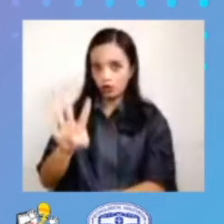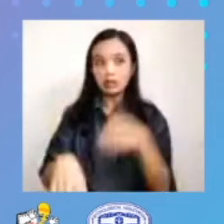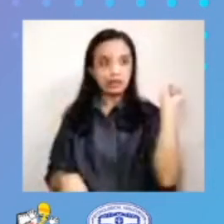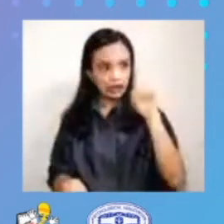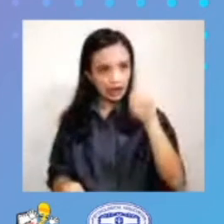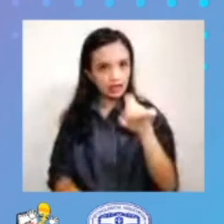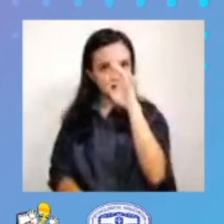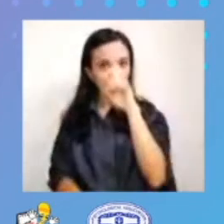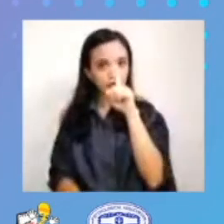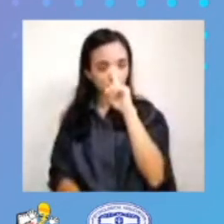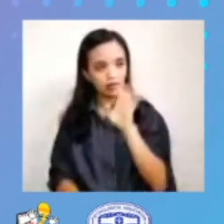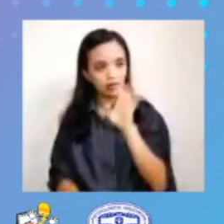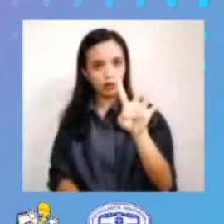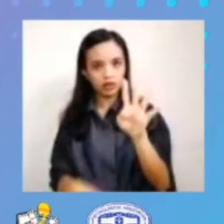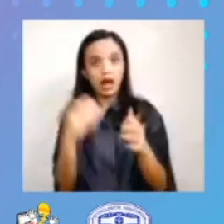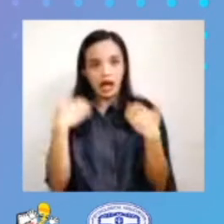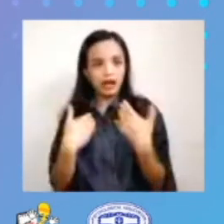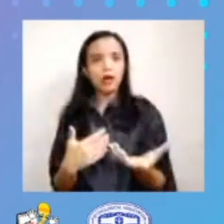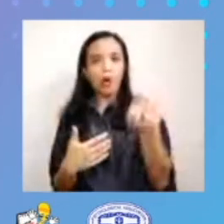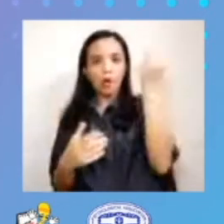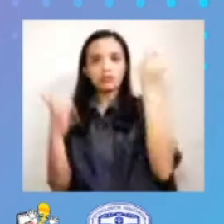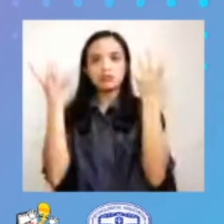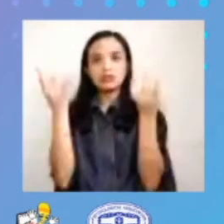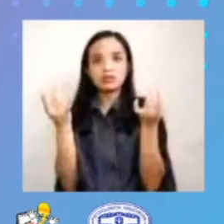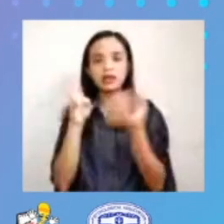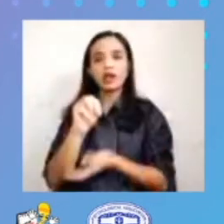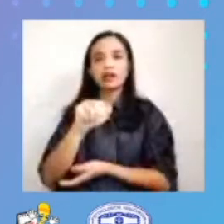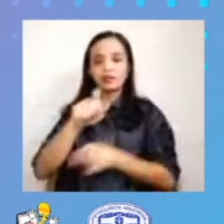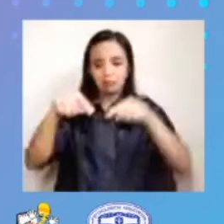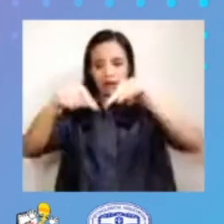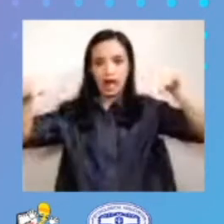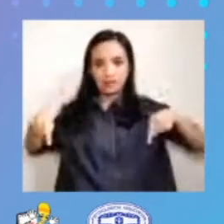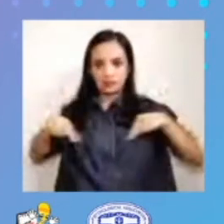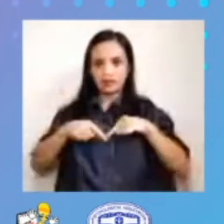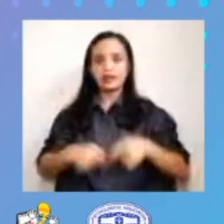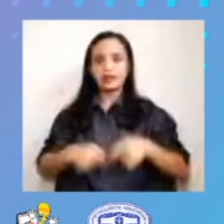no juice. Habang ako si soft drinks, sila talagang wala, no? So minsan